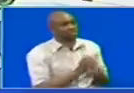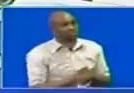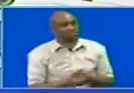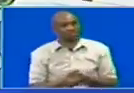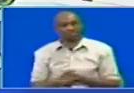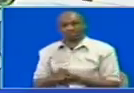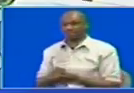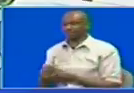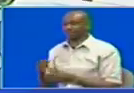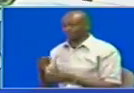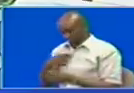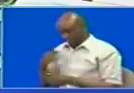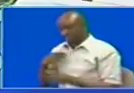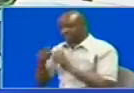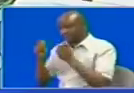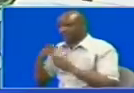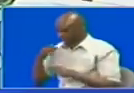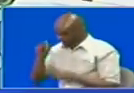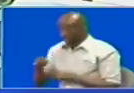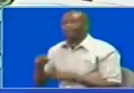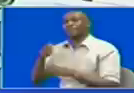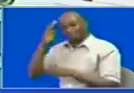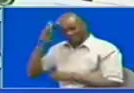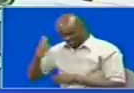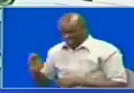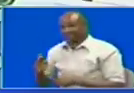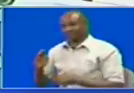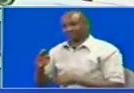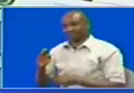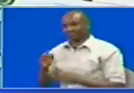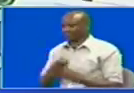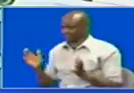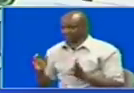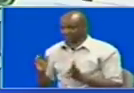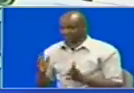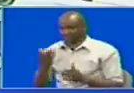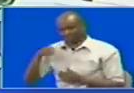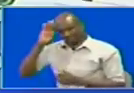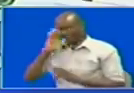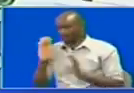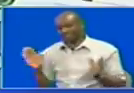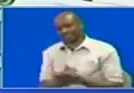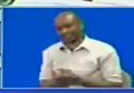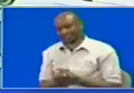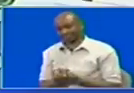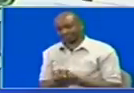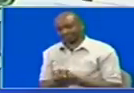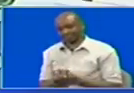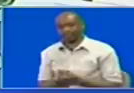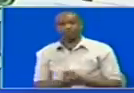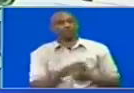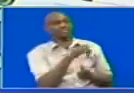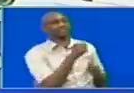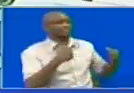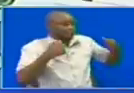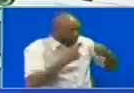nchi. Naam. Nchi yangu toka utotoni ni Brazil. Brazil. Naam. Alafu pengine ni mechi gani